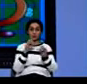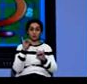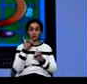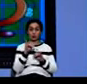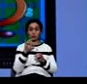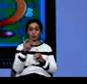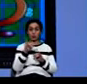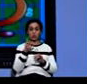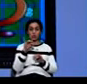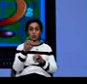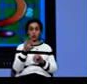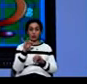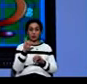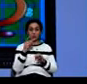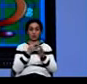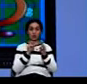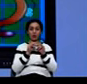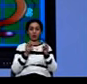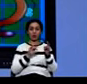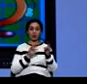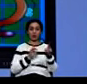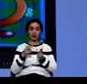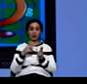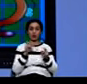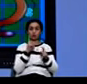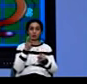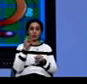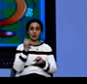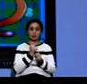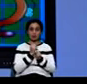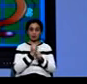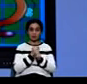У Негоры коньки. Что она делает?